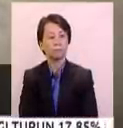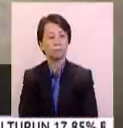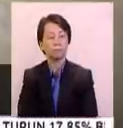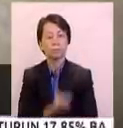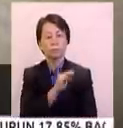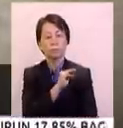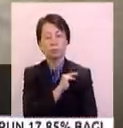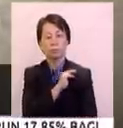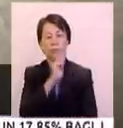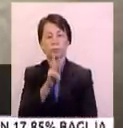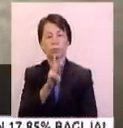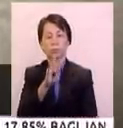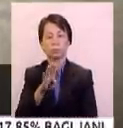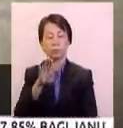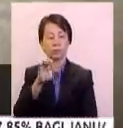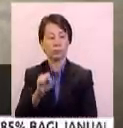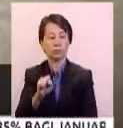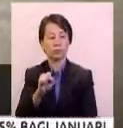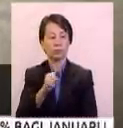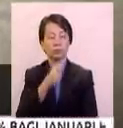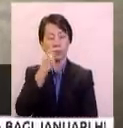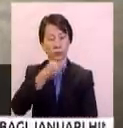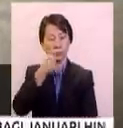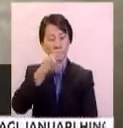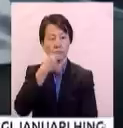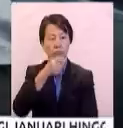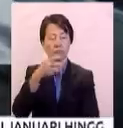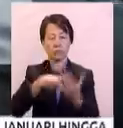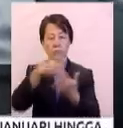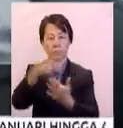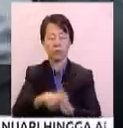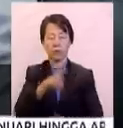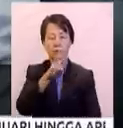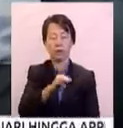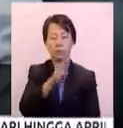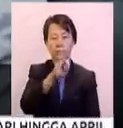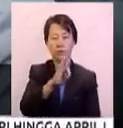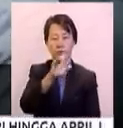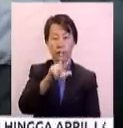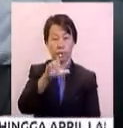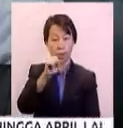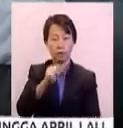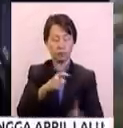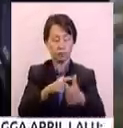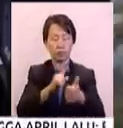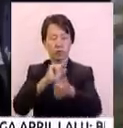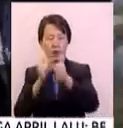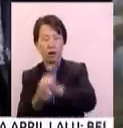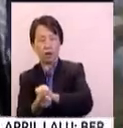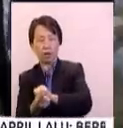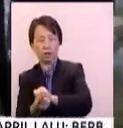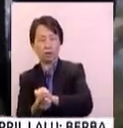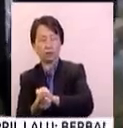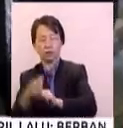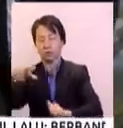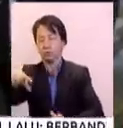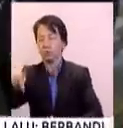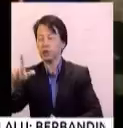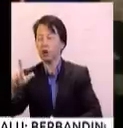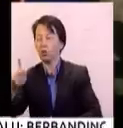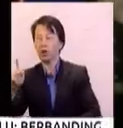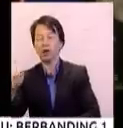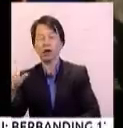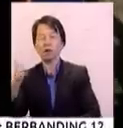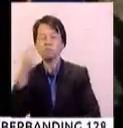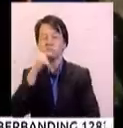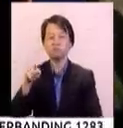Menteri Belia dan Sukan Syed Saddiq Syed Abdul Rahman berkata program MFLS yang menggantikan program latihan nikmat negara PLKN